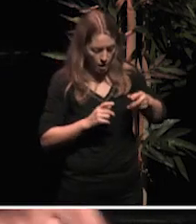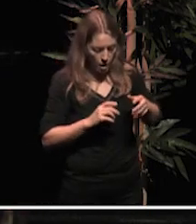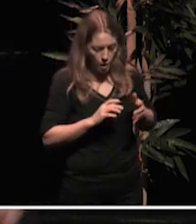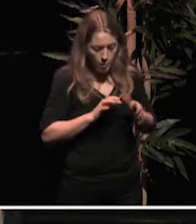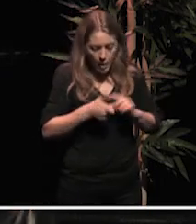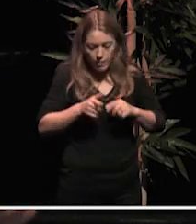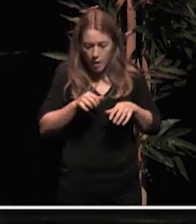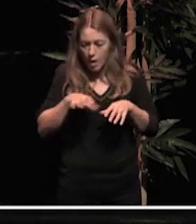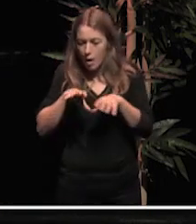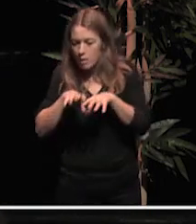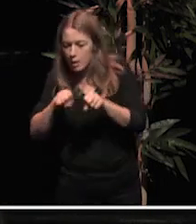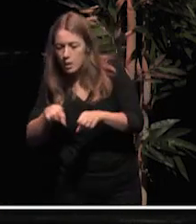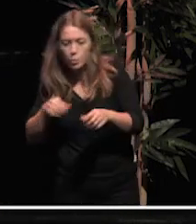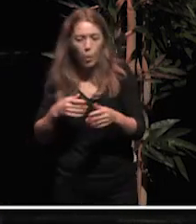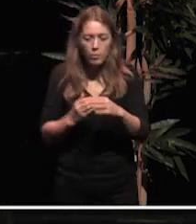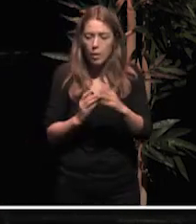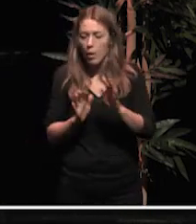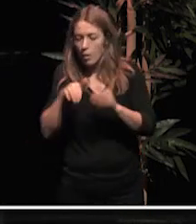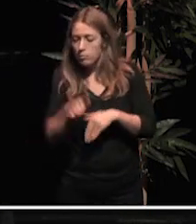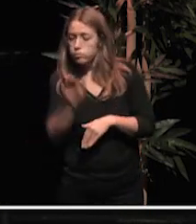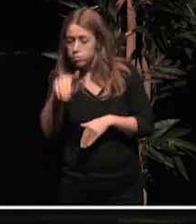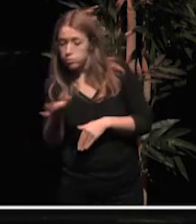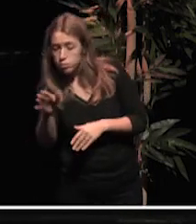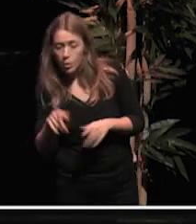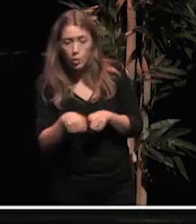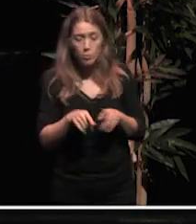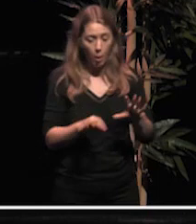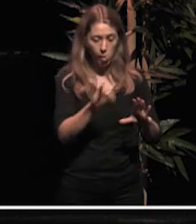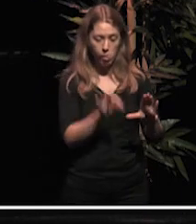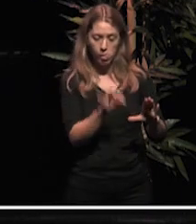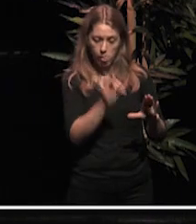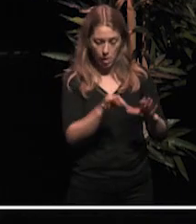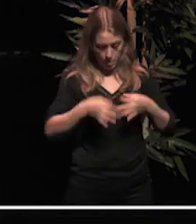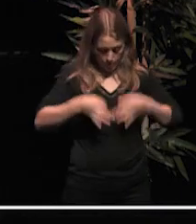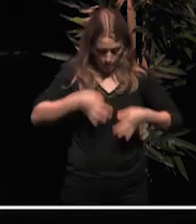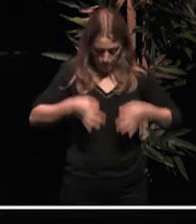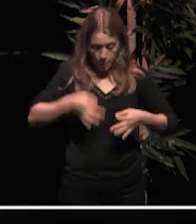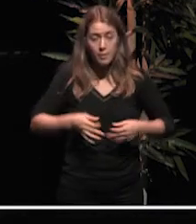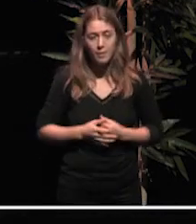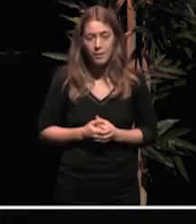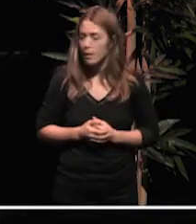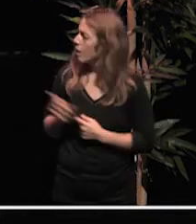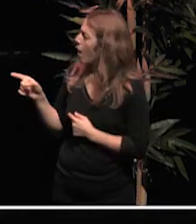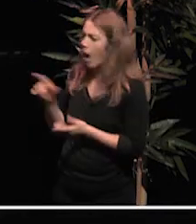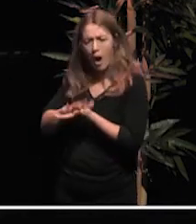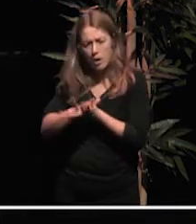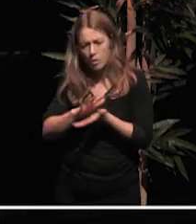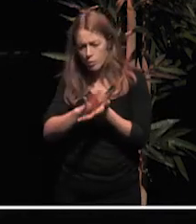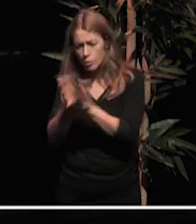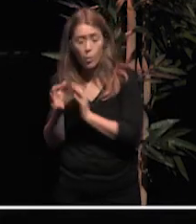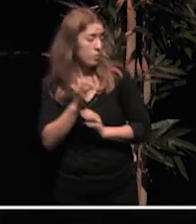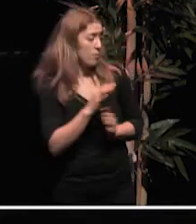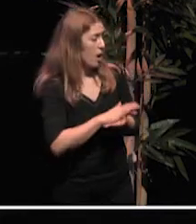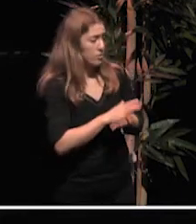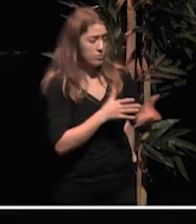des gènes, plus, moins, un peu comme un rhéostat pour mettre plus fort ou moins fort sa radio. Et ça évolue suivant l'âge alors, aussi alors, ça évolue, on adapte à